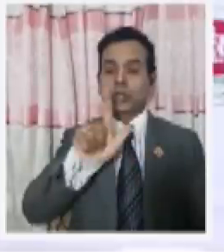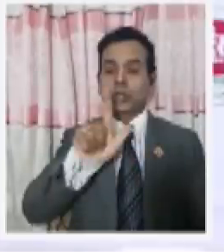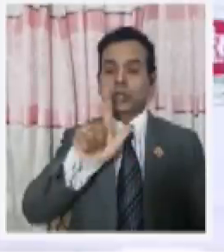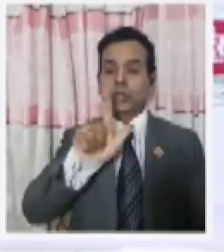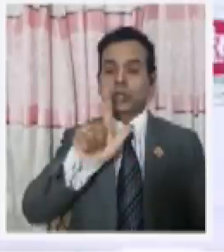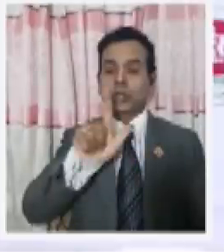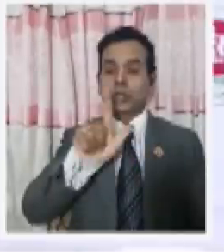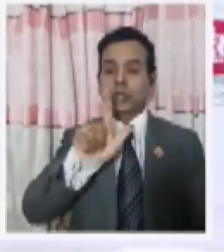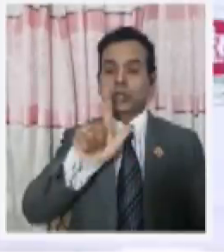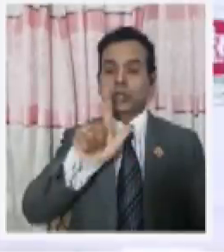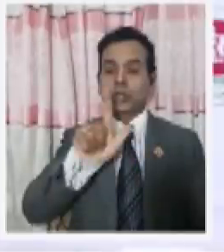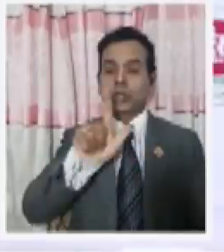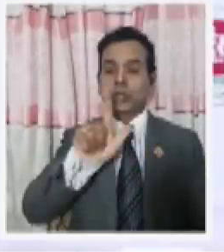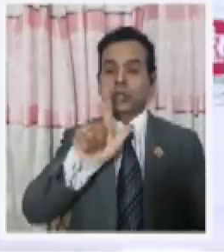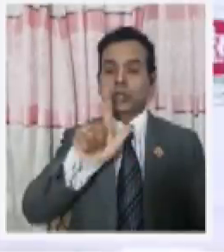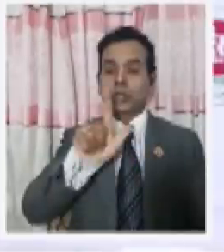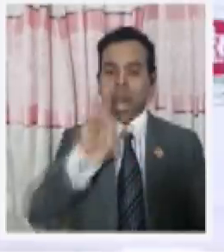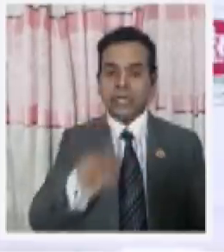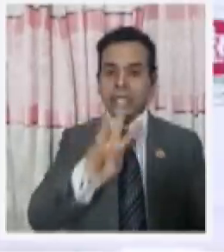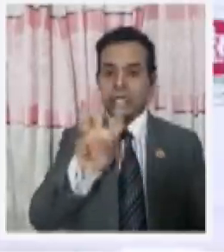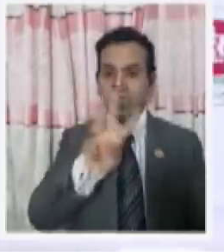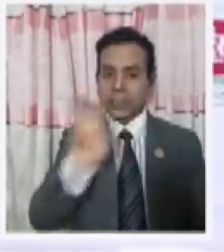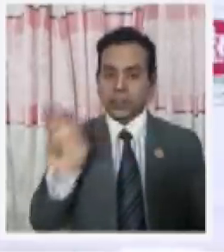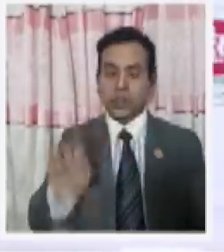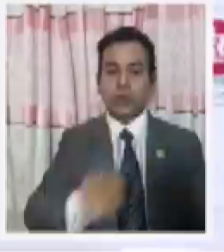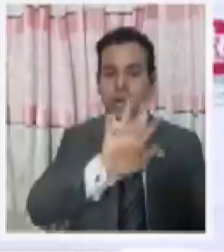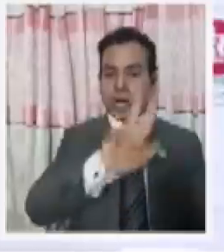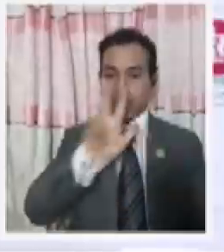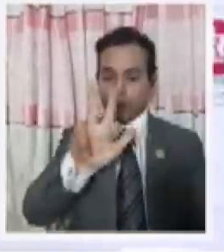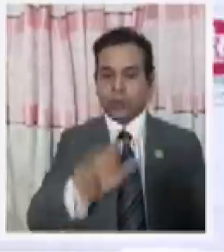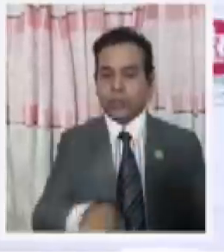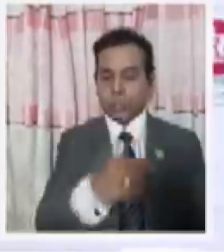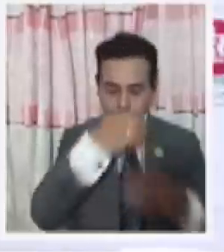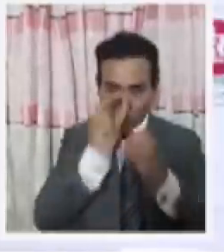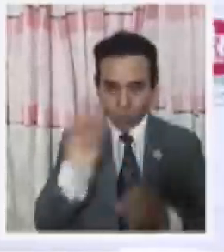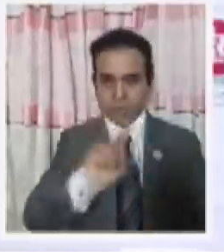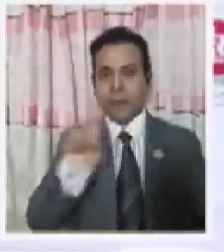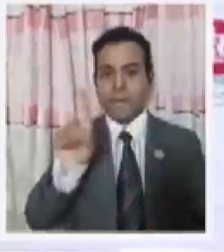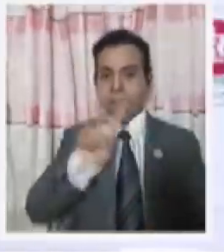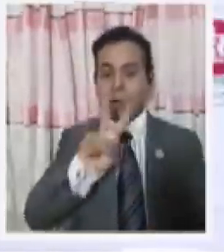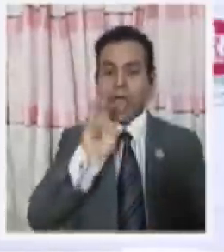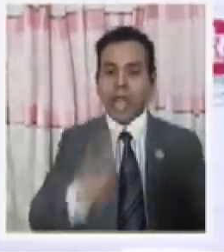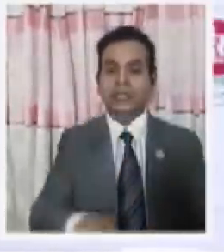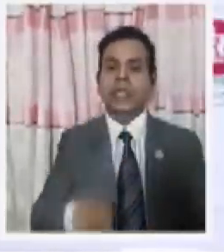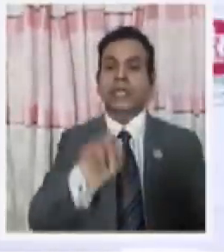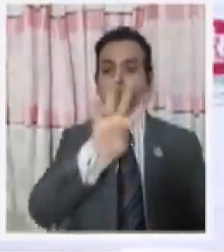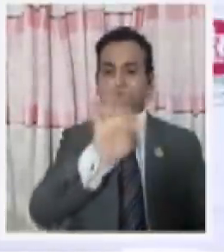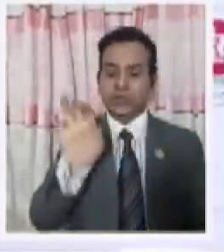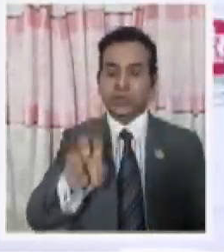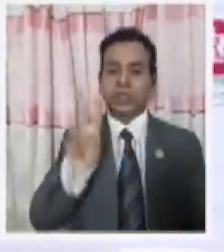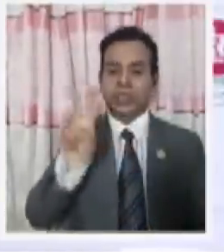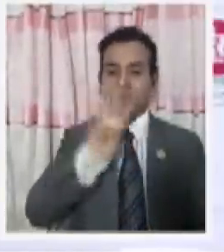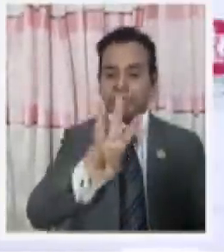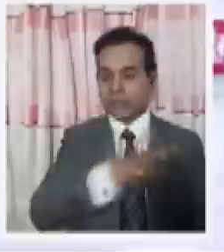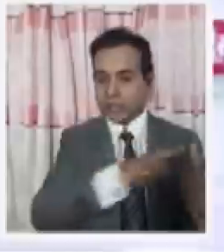9,52,947টি এবং গত 24 ঘন্টায় যা নমুনা পরীক্ষা হয়েছে তাতে শনাক্ত হয়েছে 3,099 জন। এ পর্যন্ত শনাক্ত